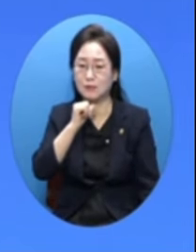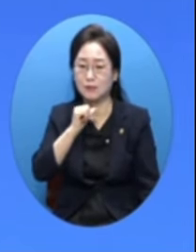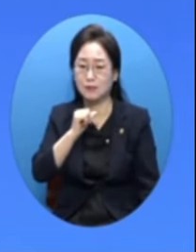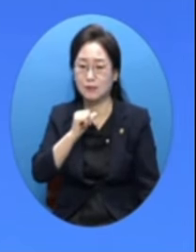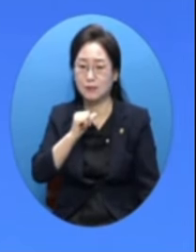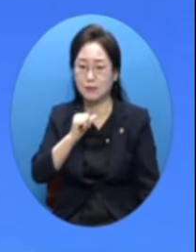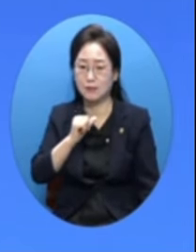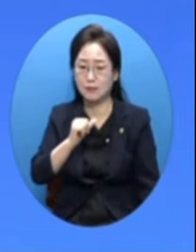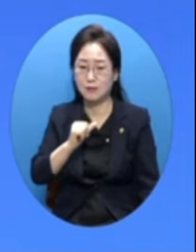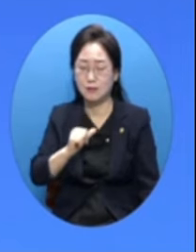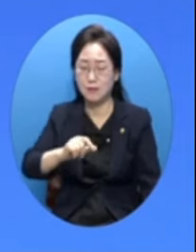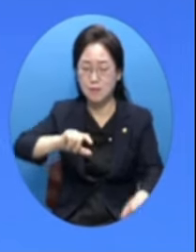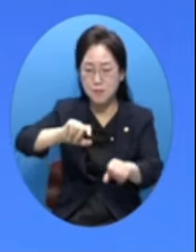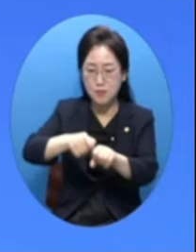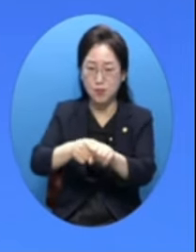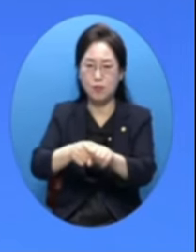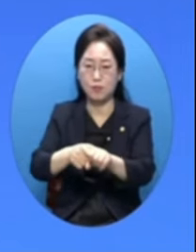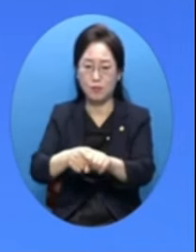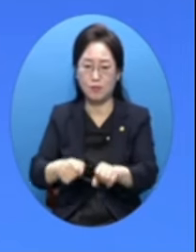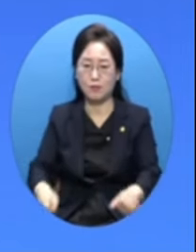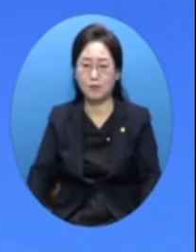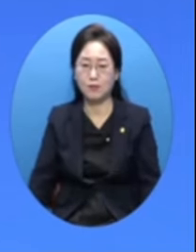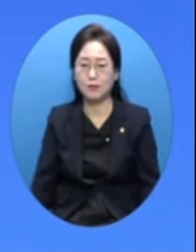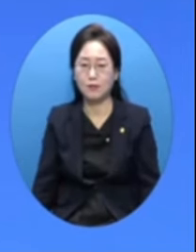이것이 형벌로 다가온 것입니다.